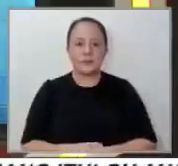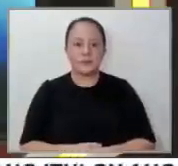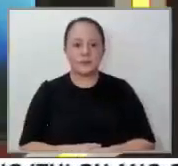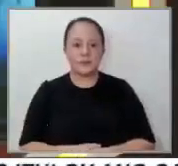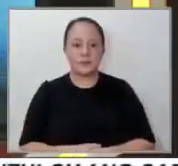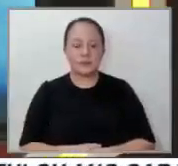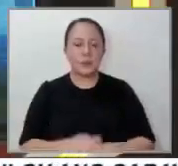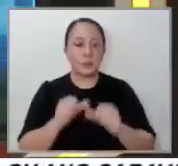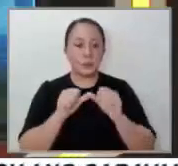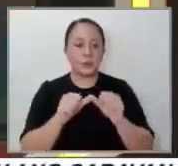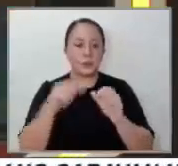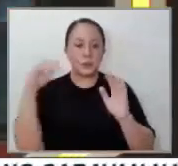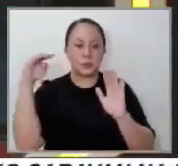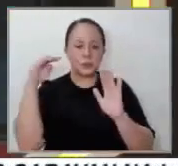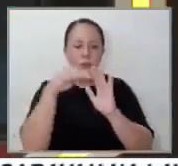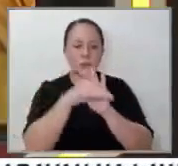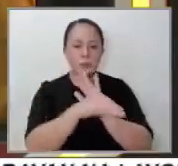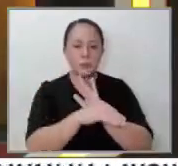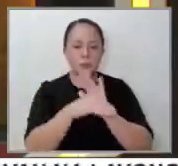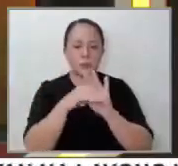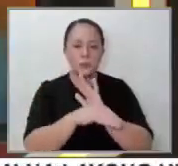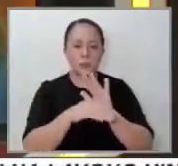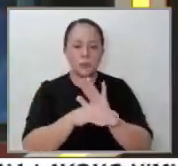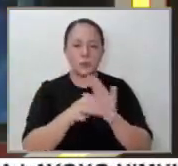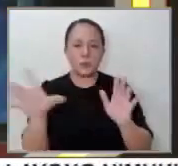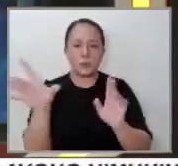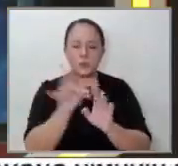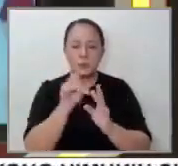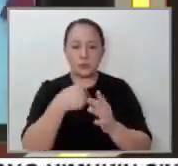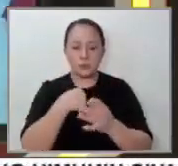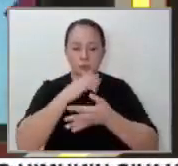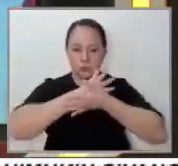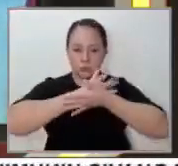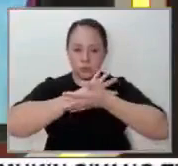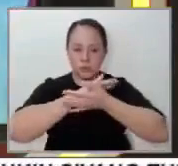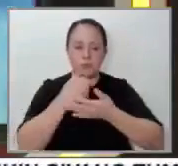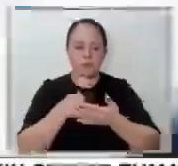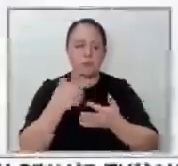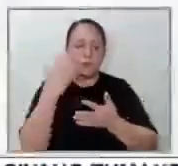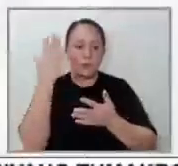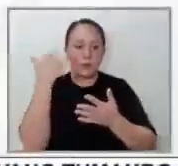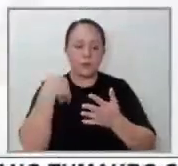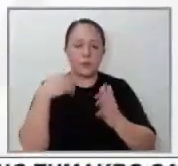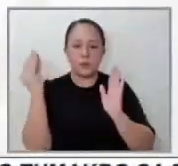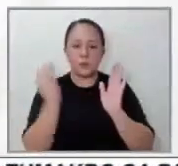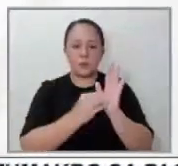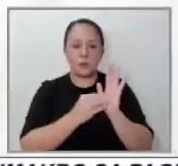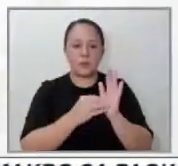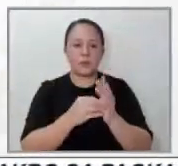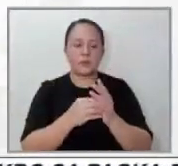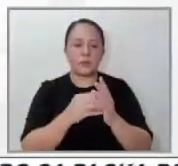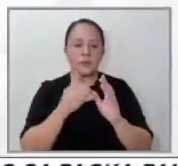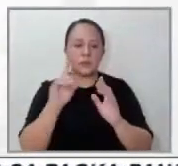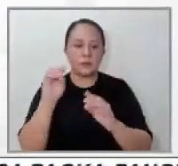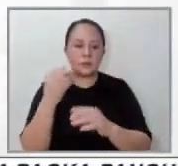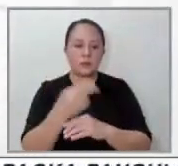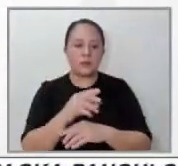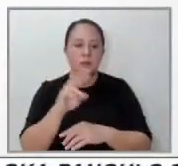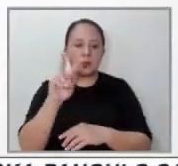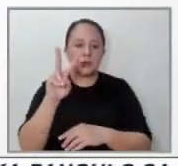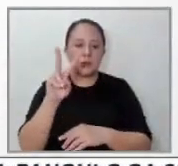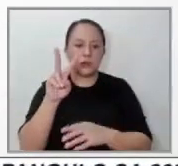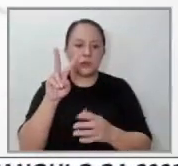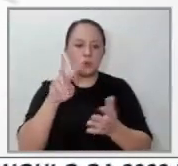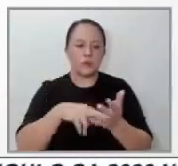Patuloy na bumababa ang bilang ng mga taong nahawaan ng COVID-19. Ito'y matapos makapagtala ang Health Department ng 2,303 na